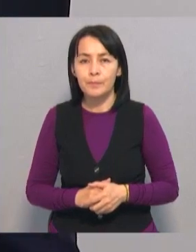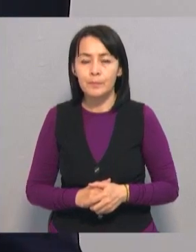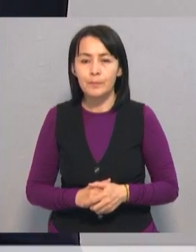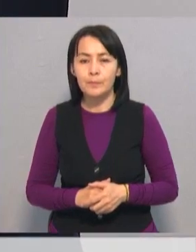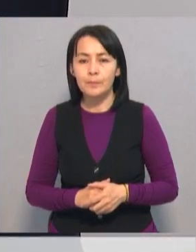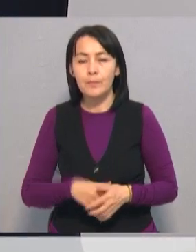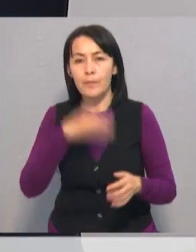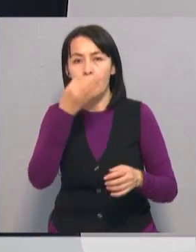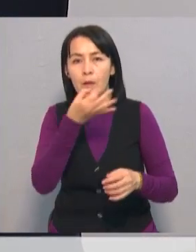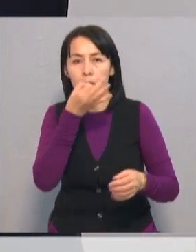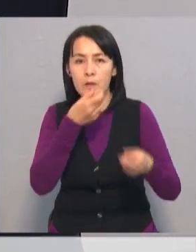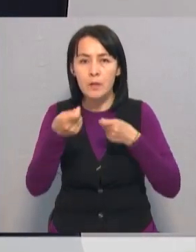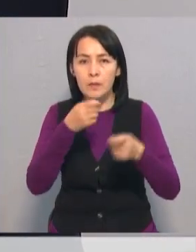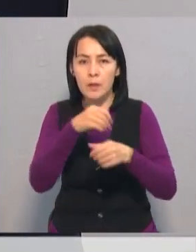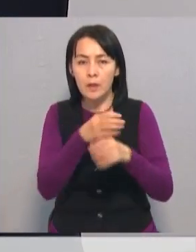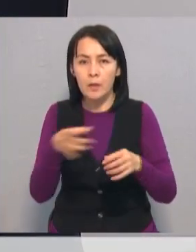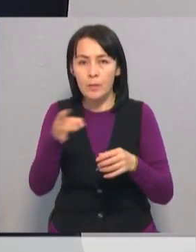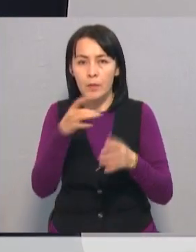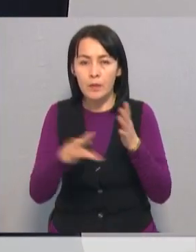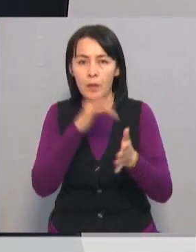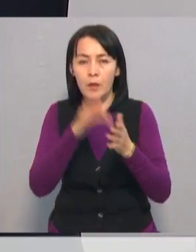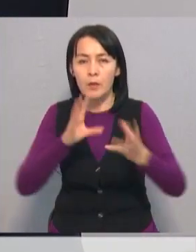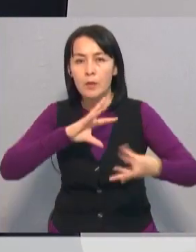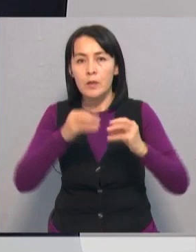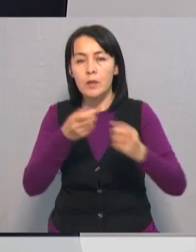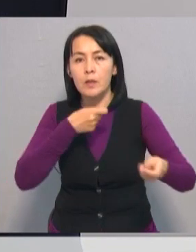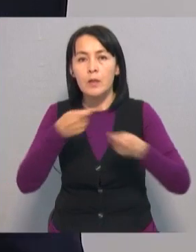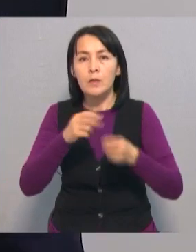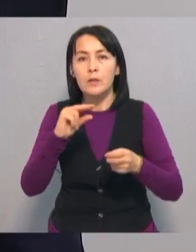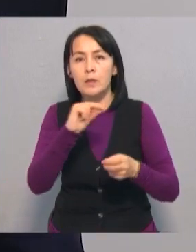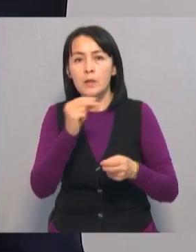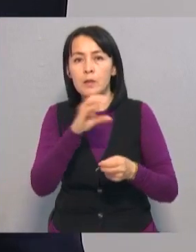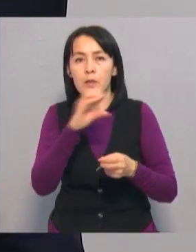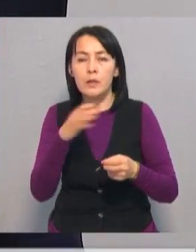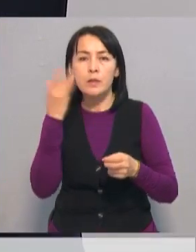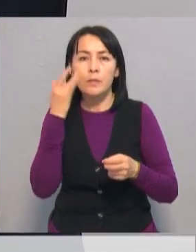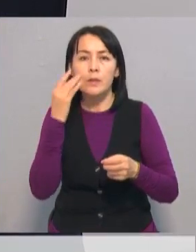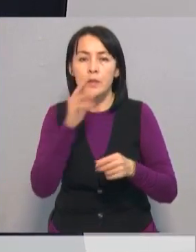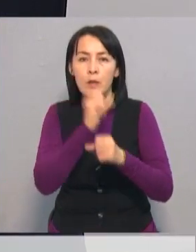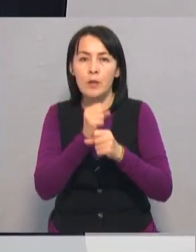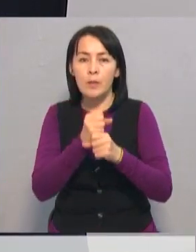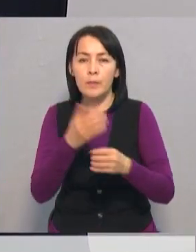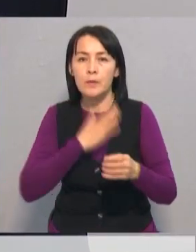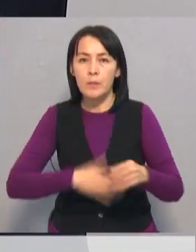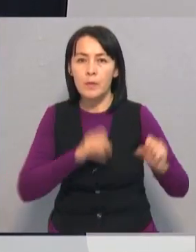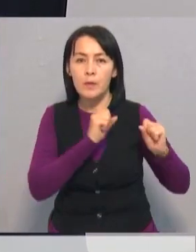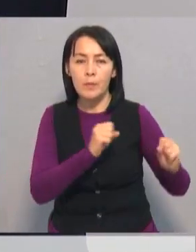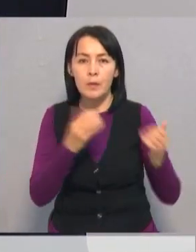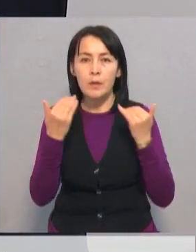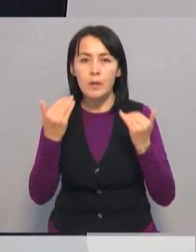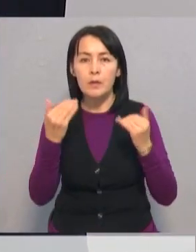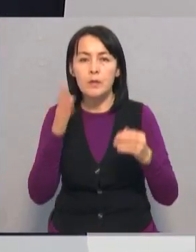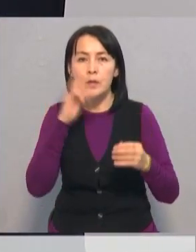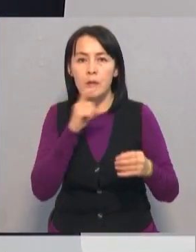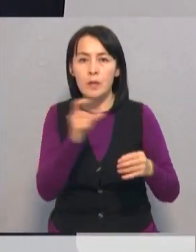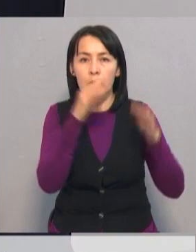активизированным управлением акимом районов городов совместно Департамента по ЧС регулярно прорабатывать меры безопасности состояние